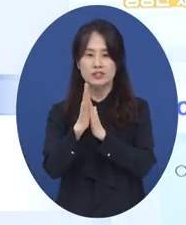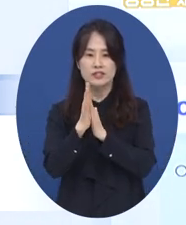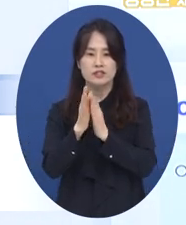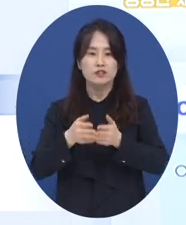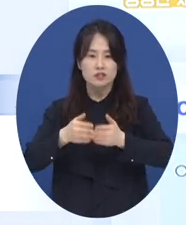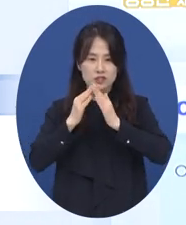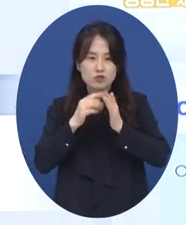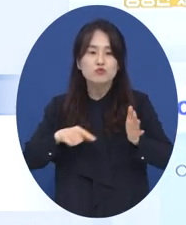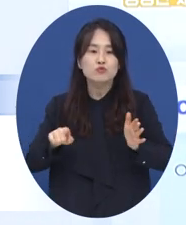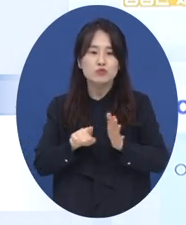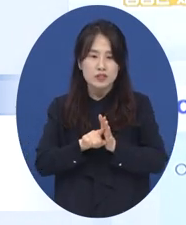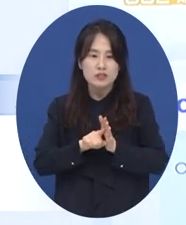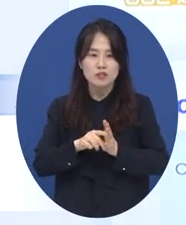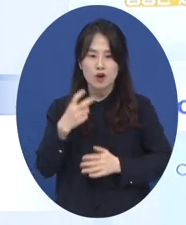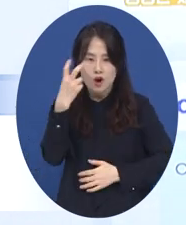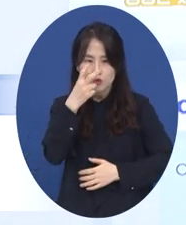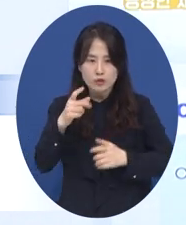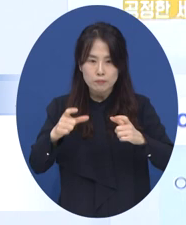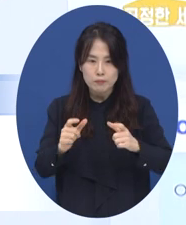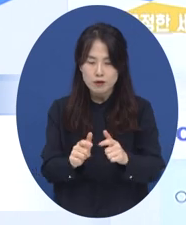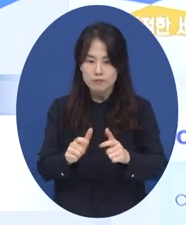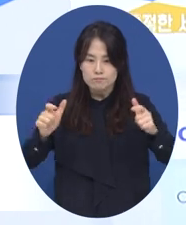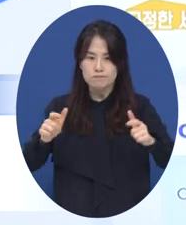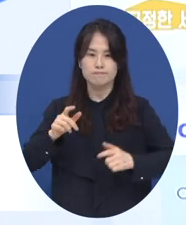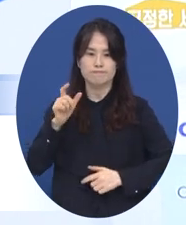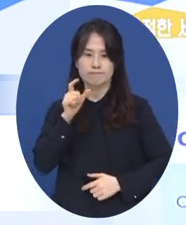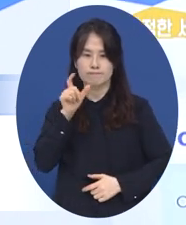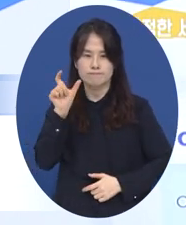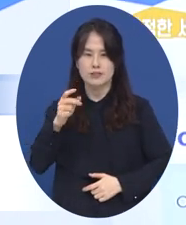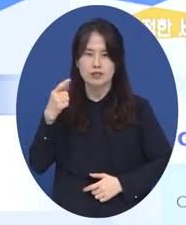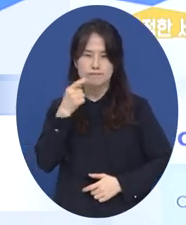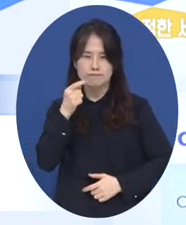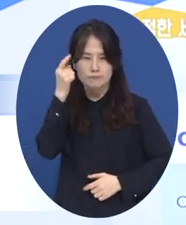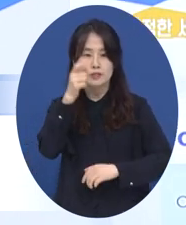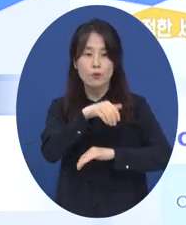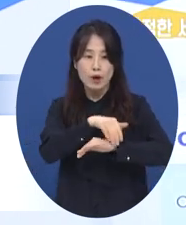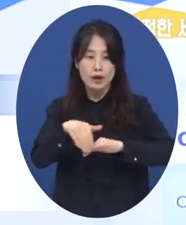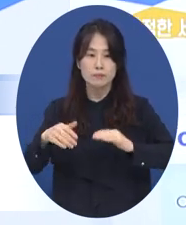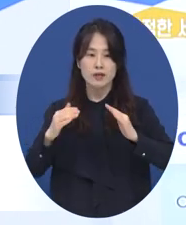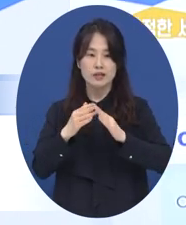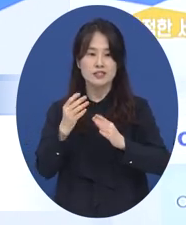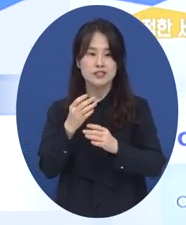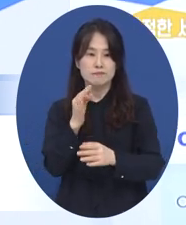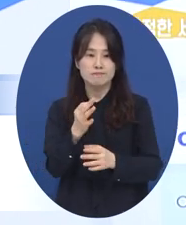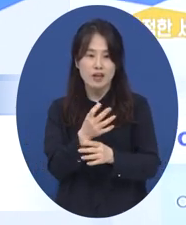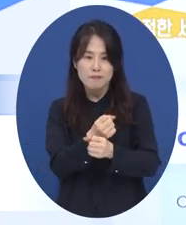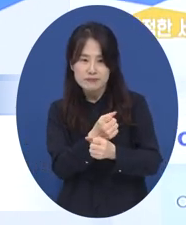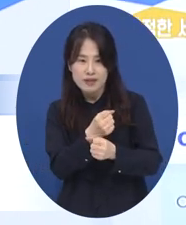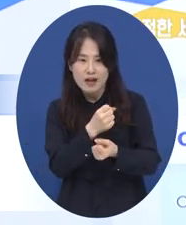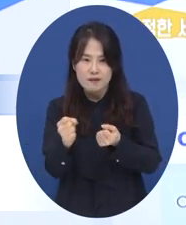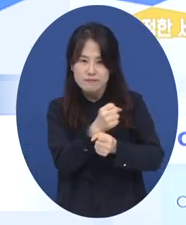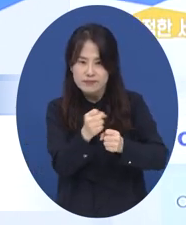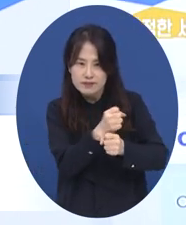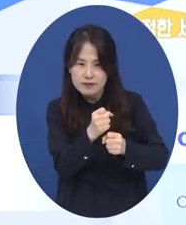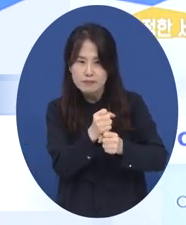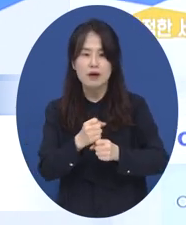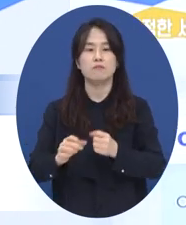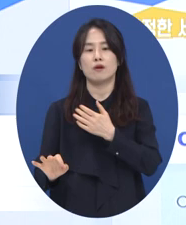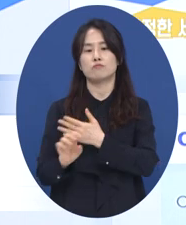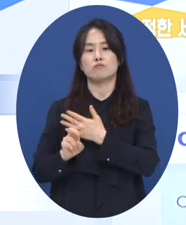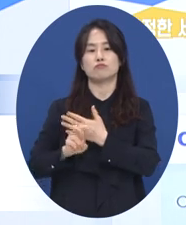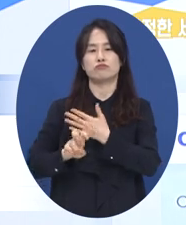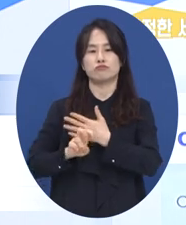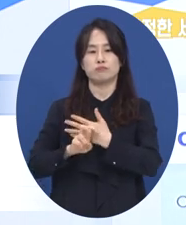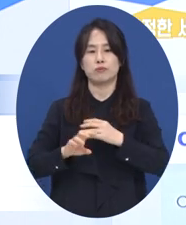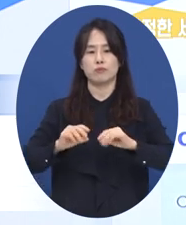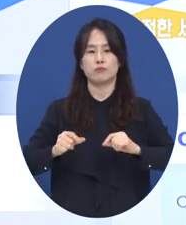동상 수사 범위를 확대 강화할 계획입니다 어 집값 담아 그 다음에 부정 토지거래 허가 등에 대한